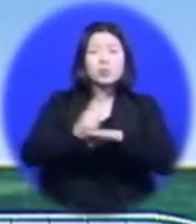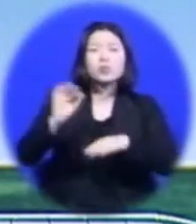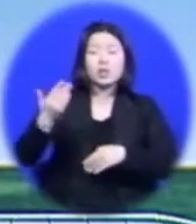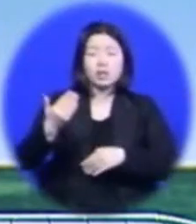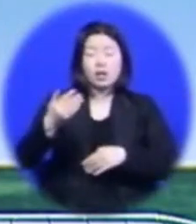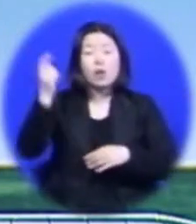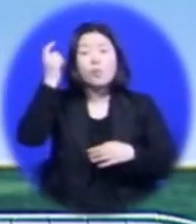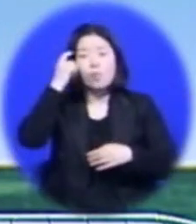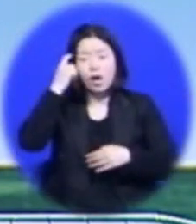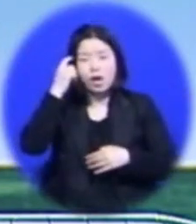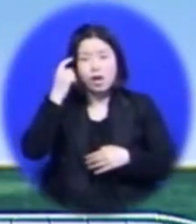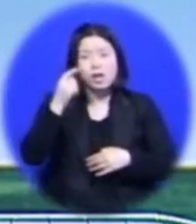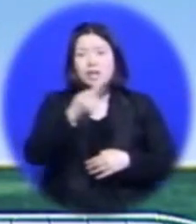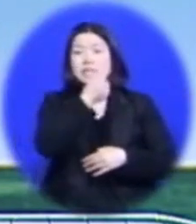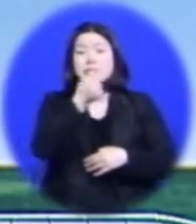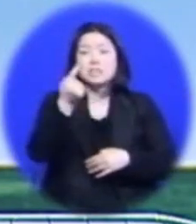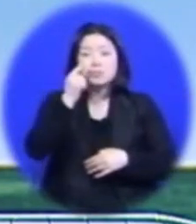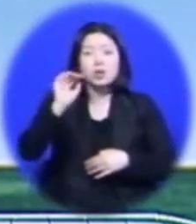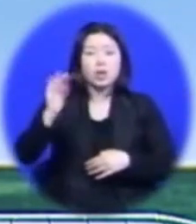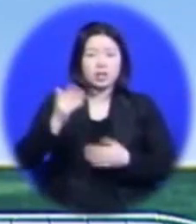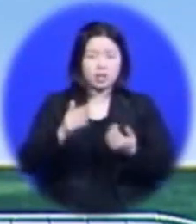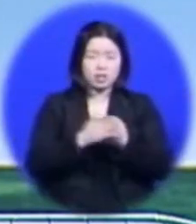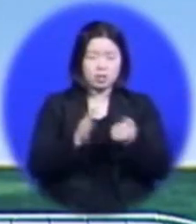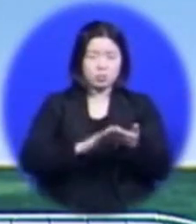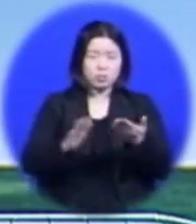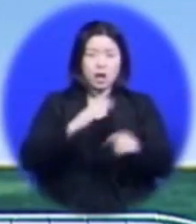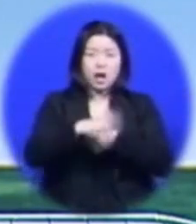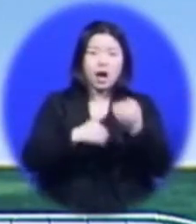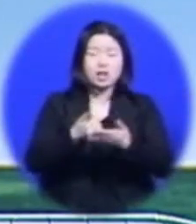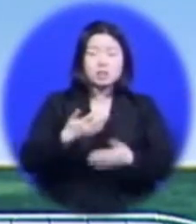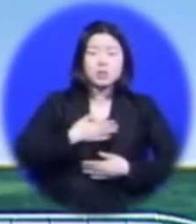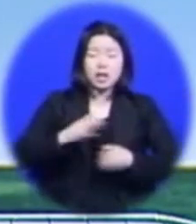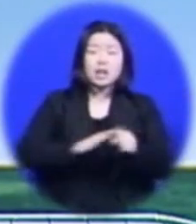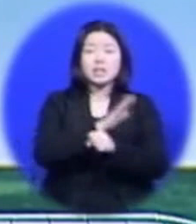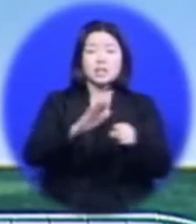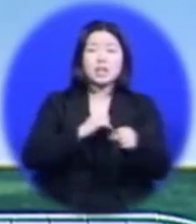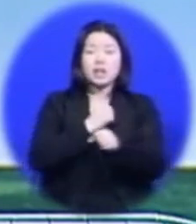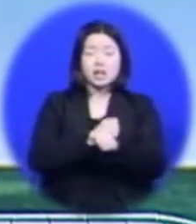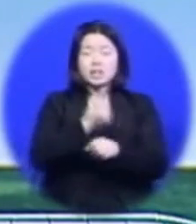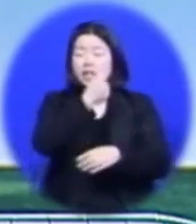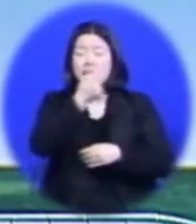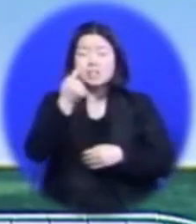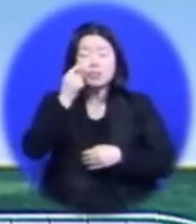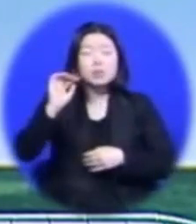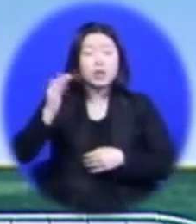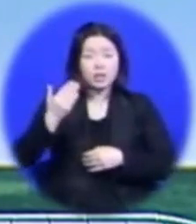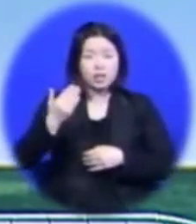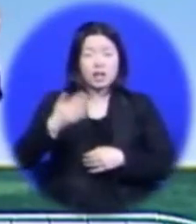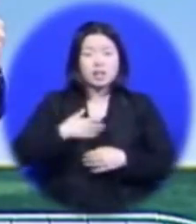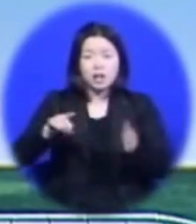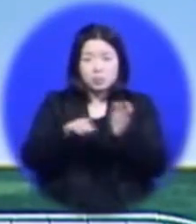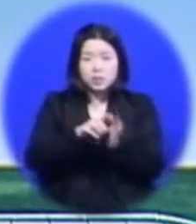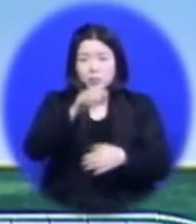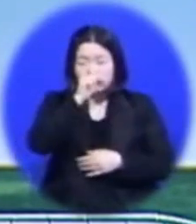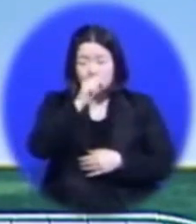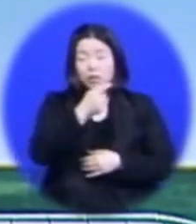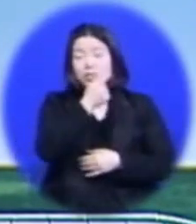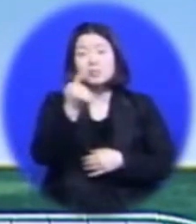증명해 보여야 되니까. 하나님이 나 사랑하신다는 걸 증명해 보여야 되니까. 내 믿음 좋다는 걸 증명해 보여야